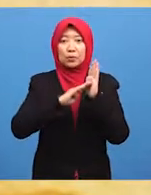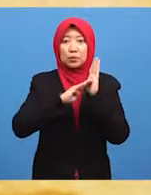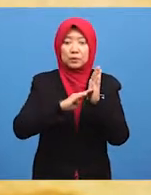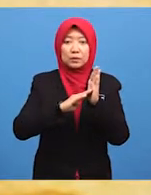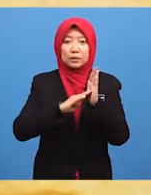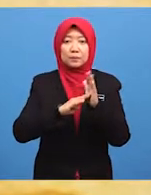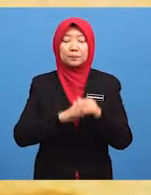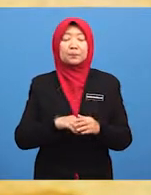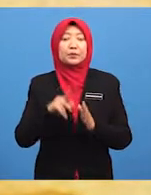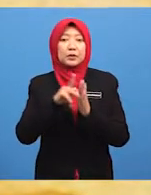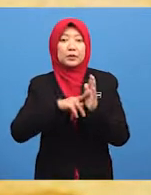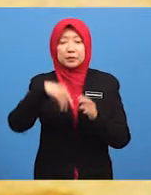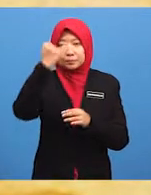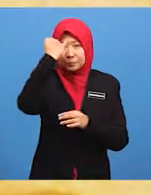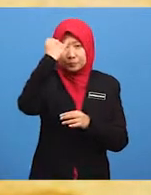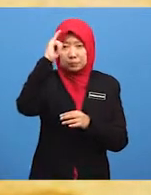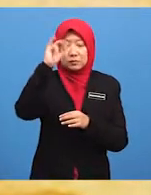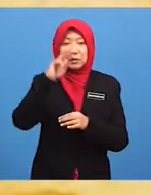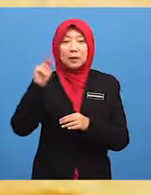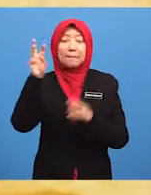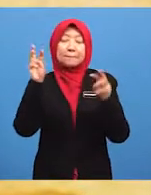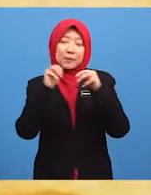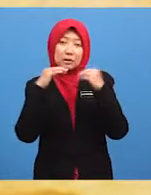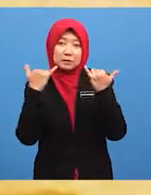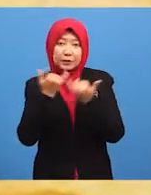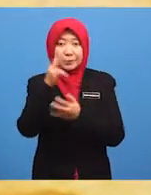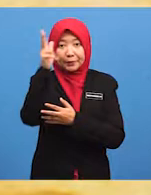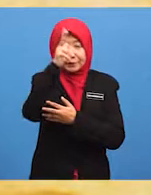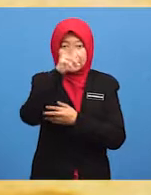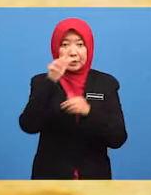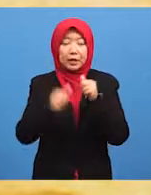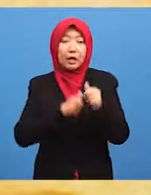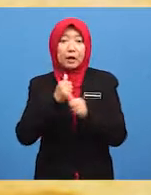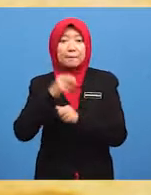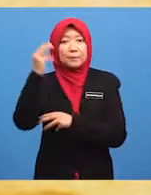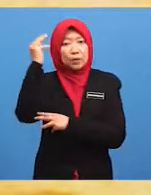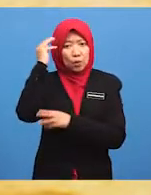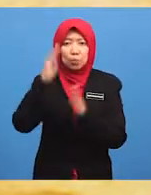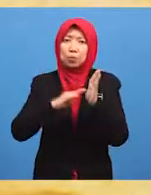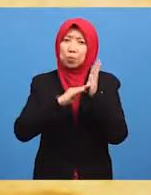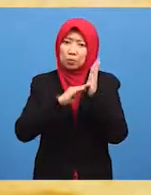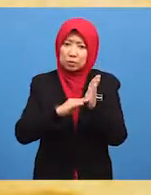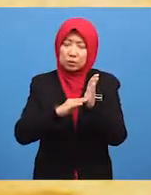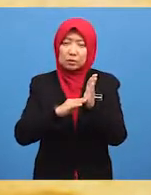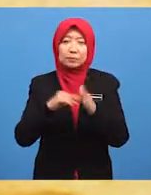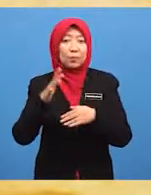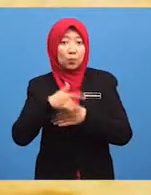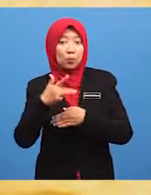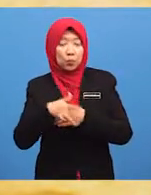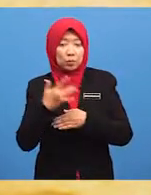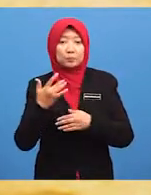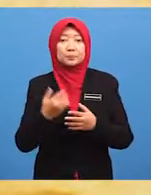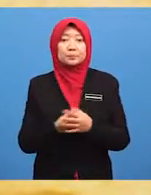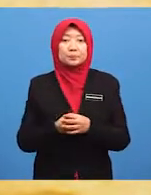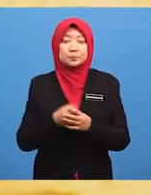bukti keintelektualan masyarakat Kerajaan Alam Melayu. bukti kegiatan persuratan awal kerajaan